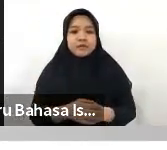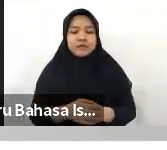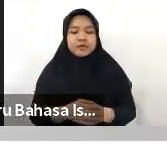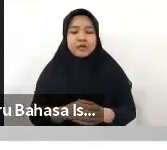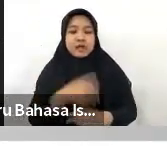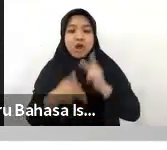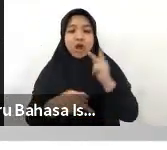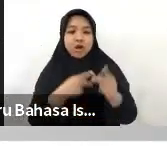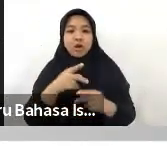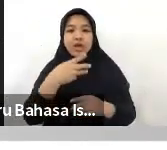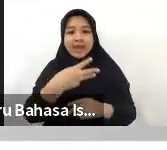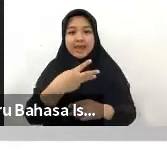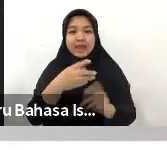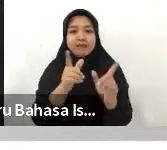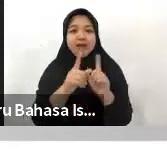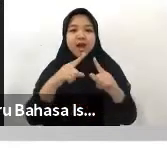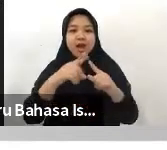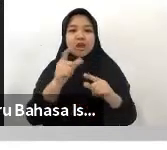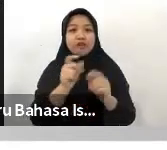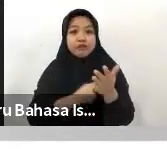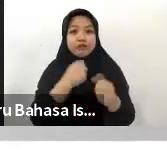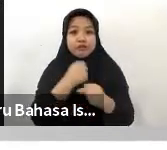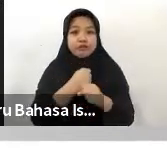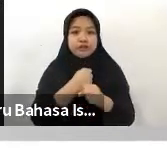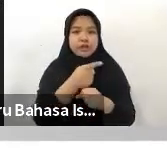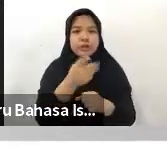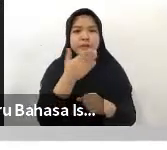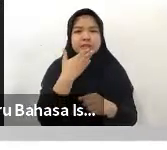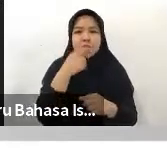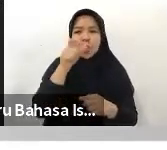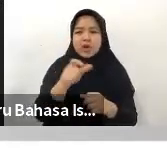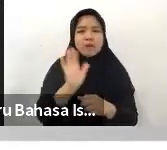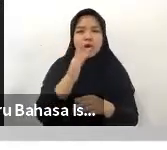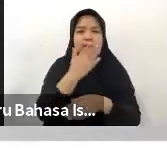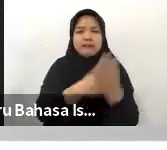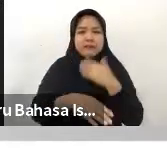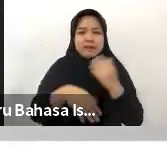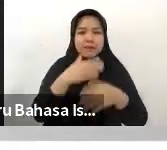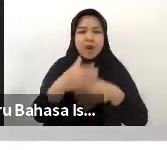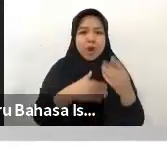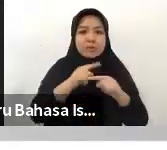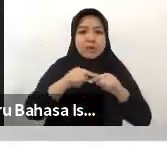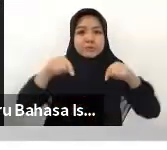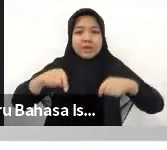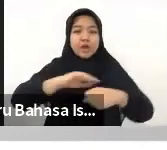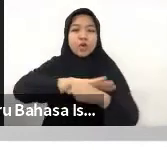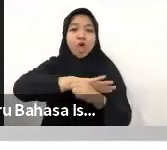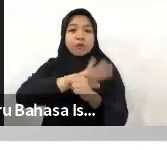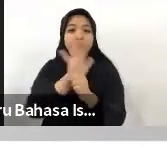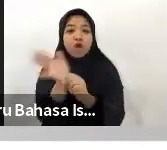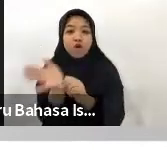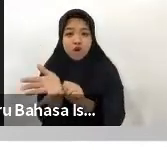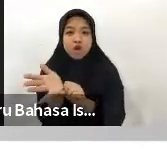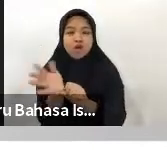kalau iwarung selama ini dikelola oleh non-difabel, maka di Kulon Progo ini didorong agar difabel juga